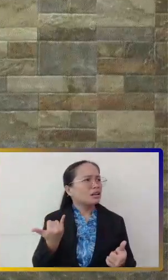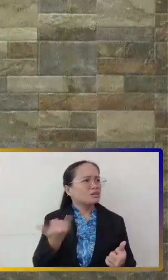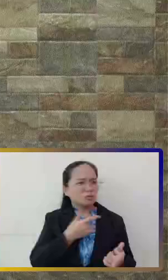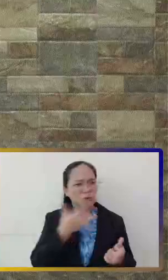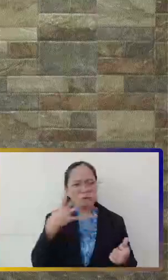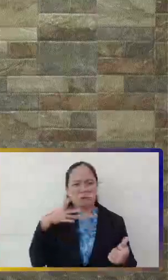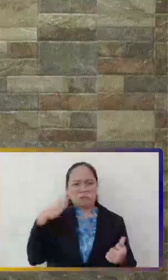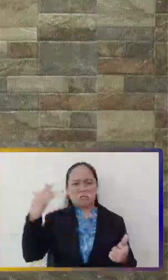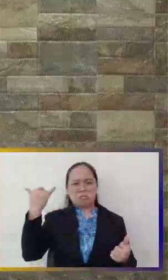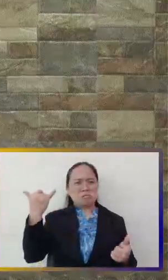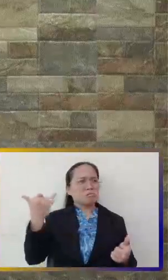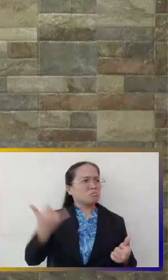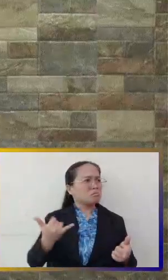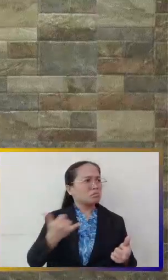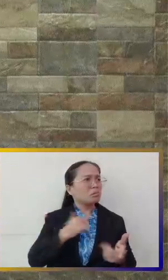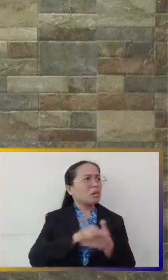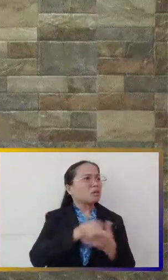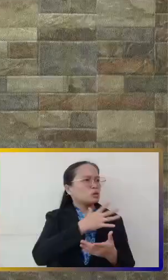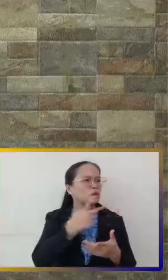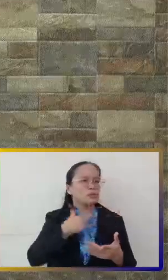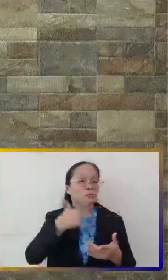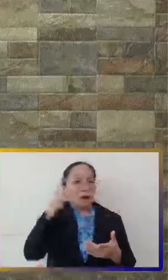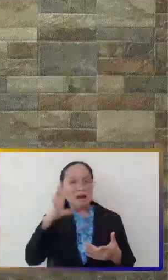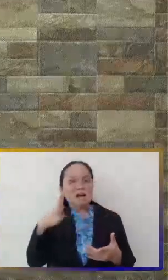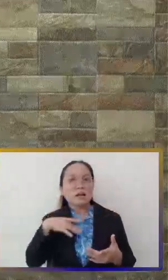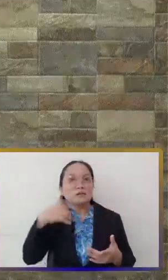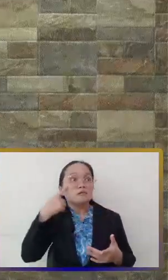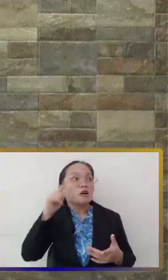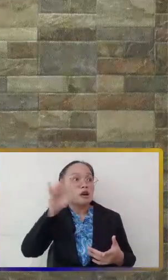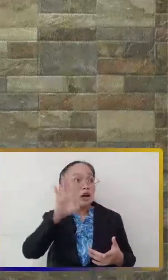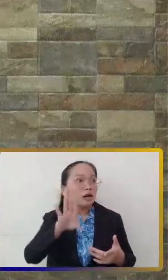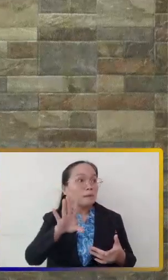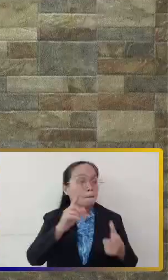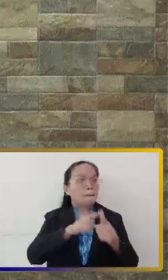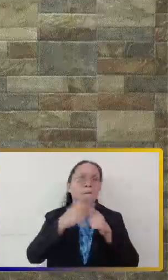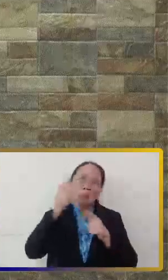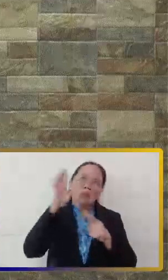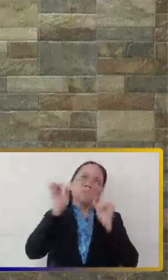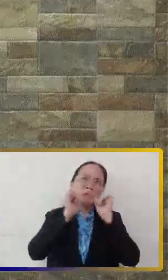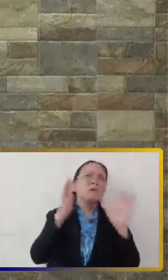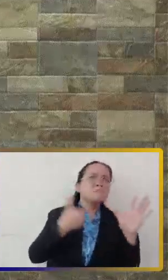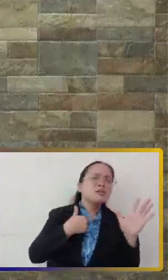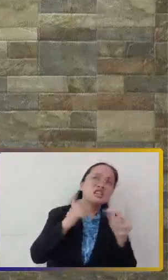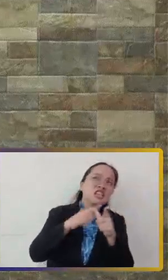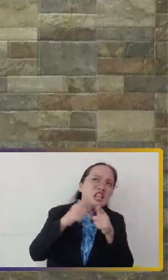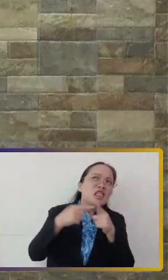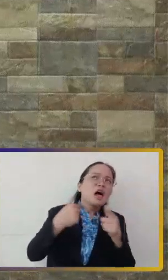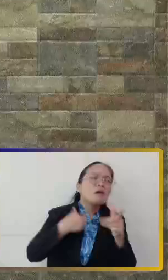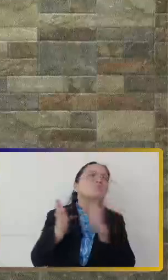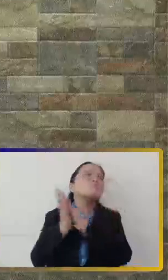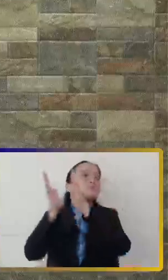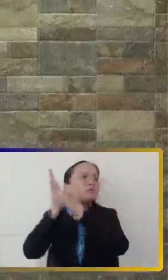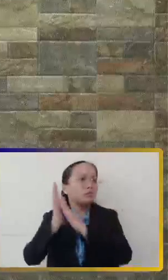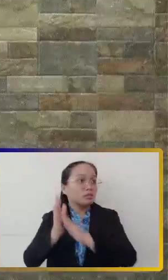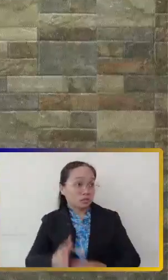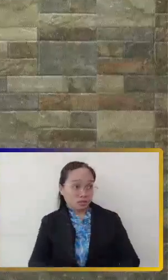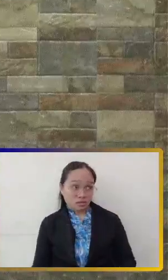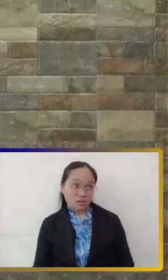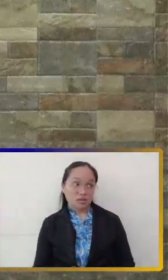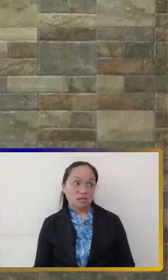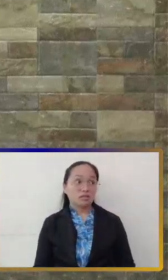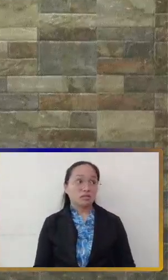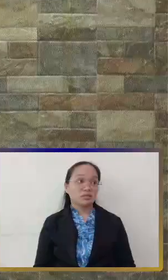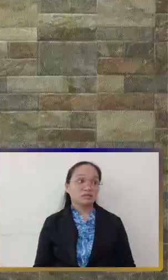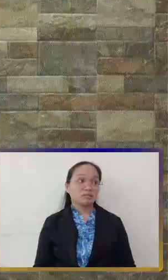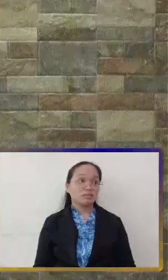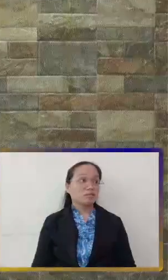ka pa na mayroong gagawin sa iyo ang Panginoon saka mo siya pupurihin? Kaya pag pumunta tayo dito, mga kapatid, huwag